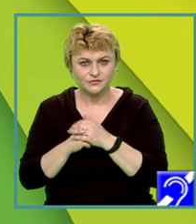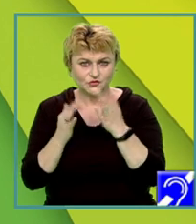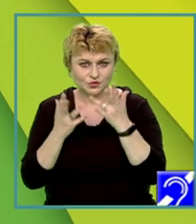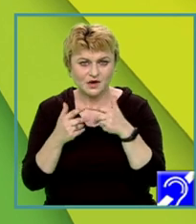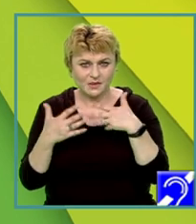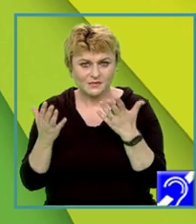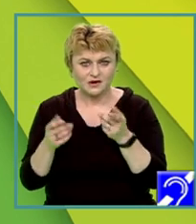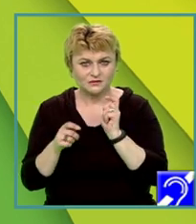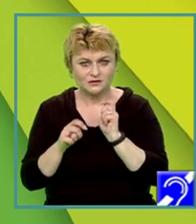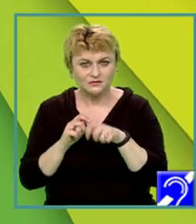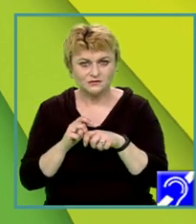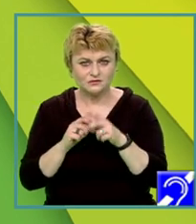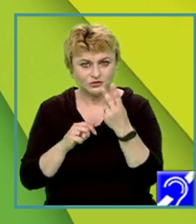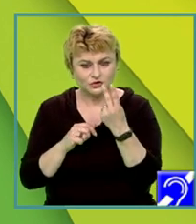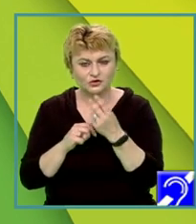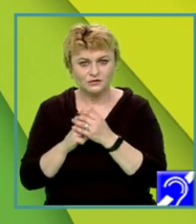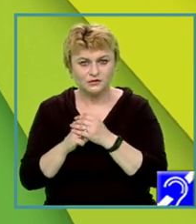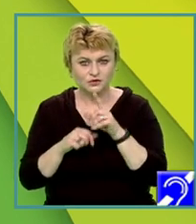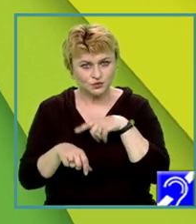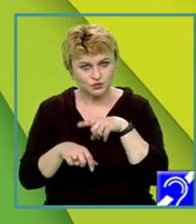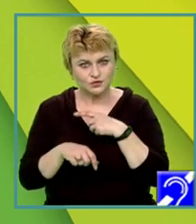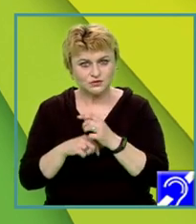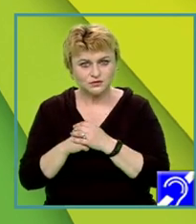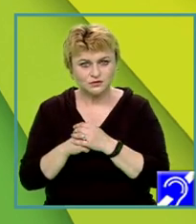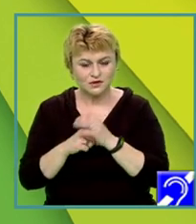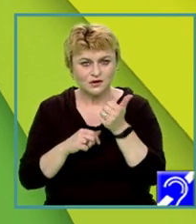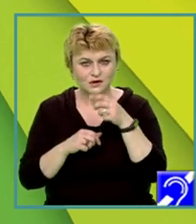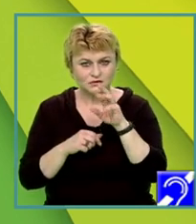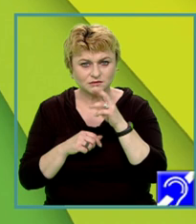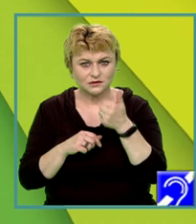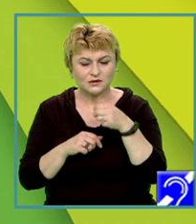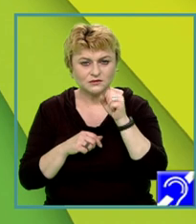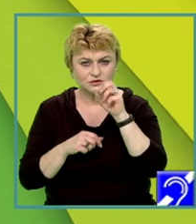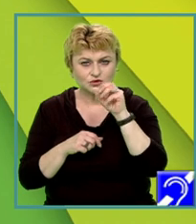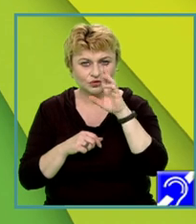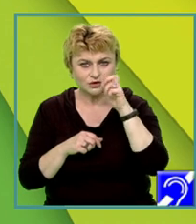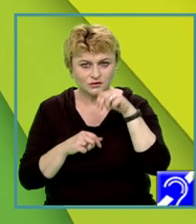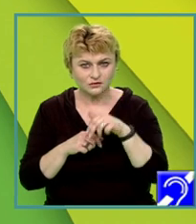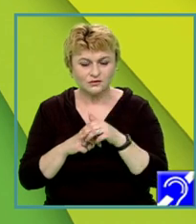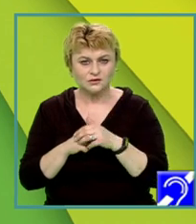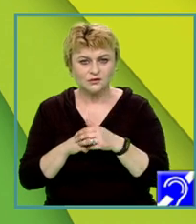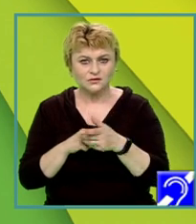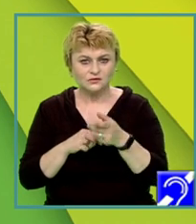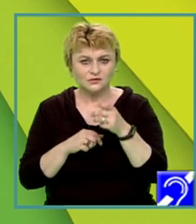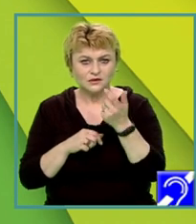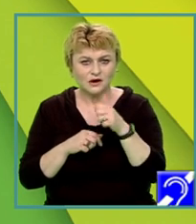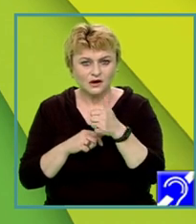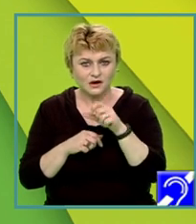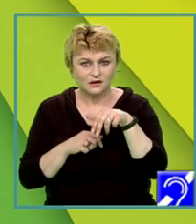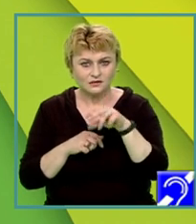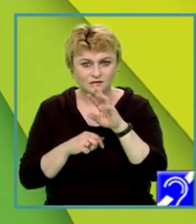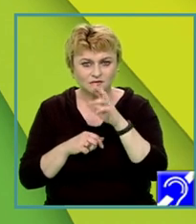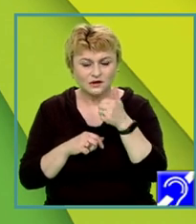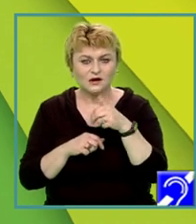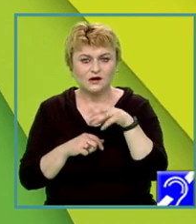mai mare decât doi sunt Andra Sorin teodoriu interior și Bogdan Andra Sorin și